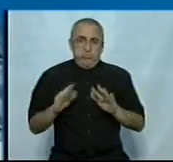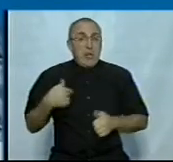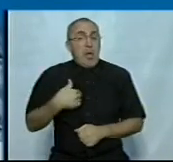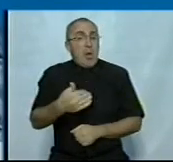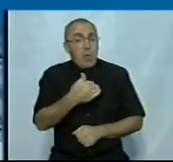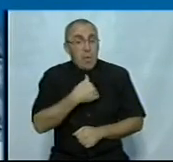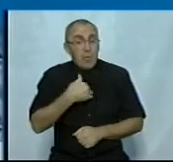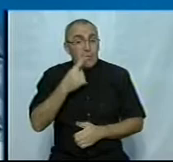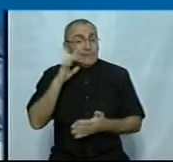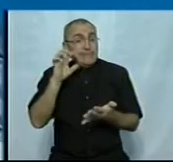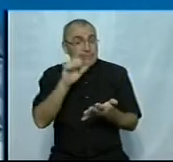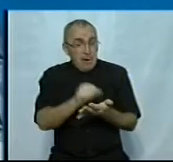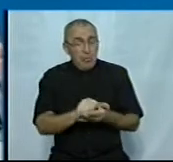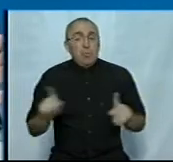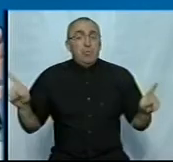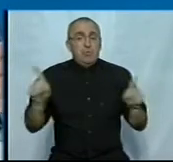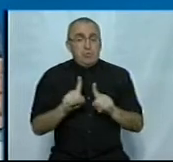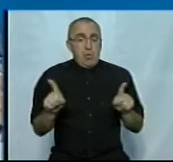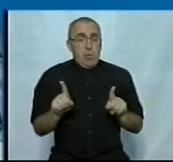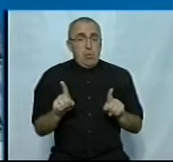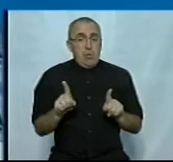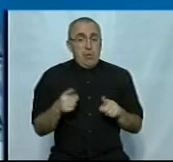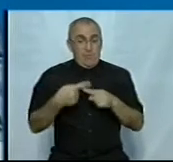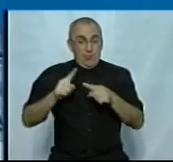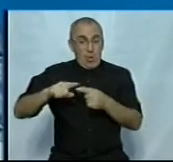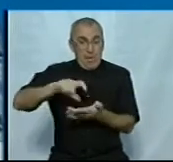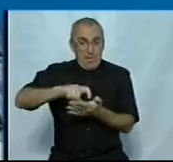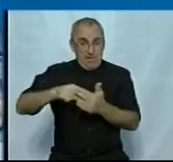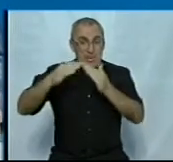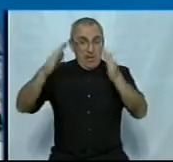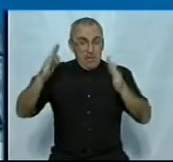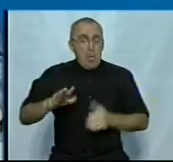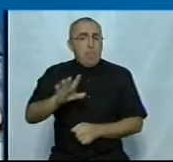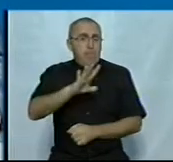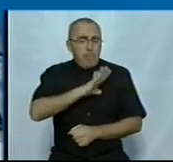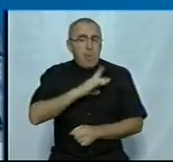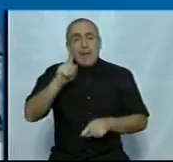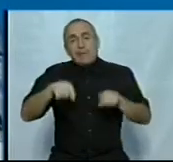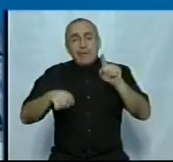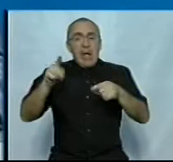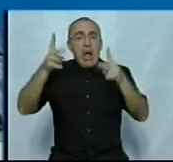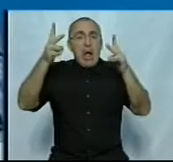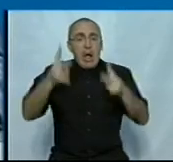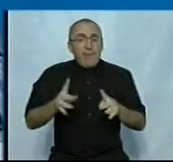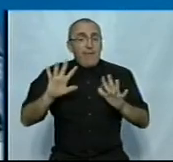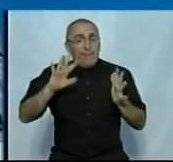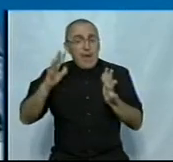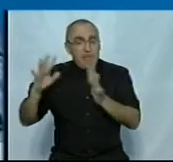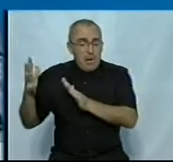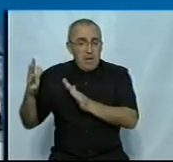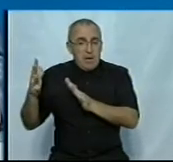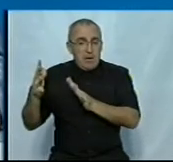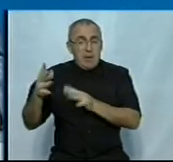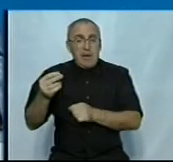хочу замітити, що в цьому приміщенні вже було декілька аварійних випадків. і